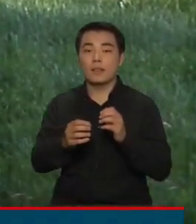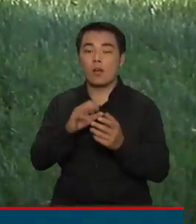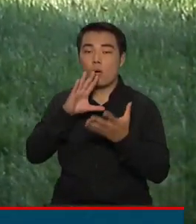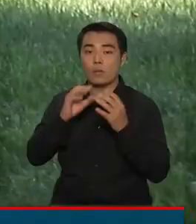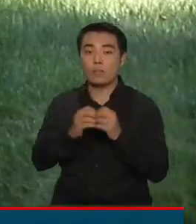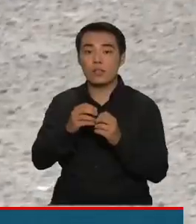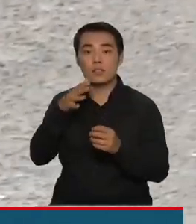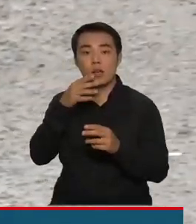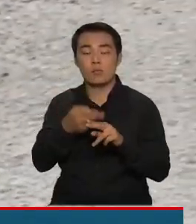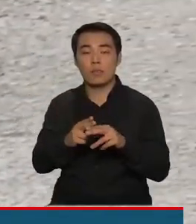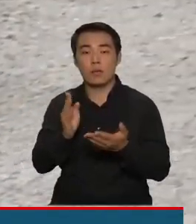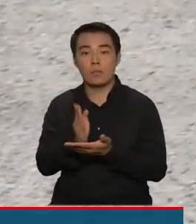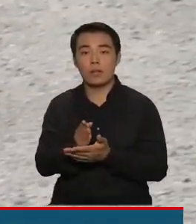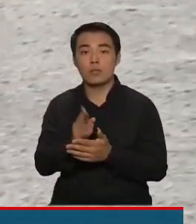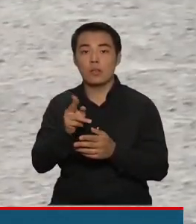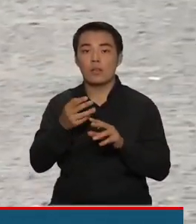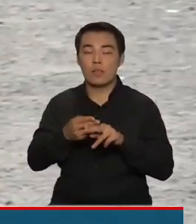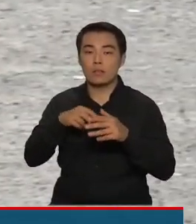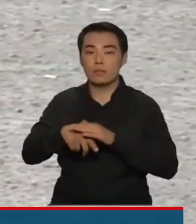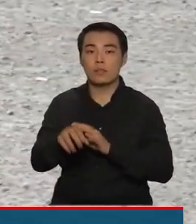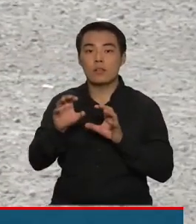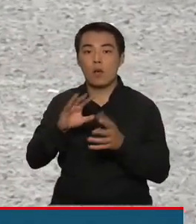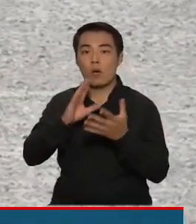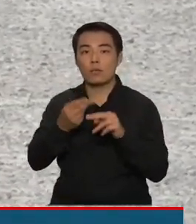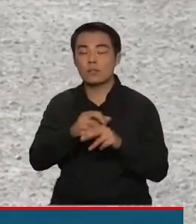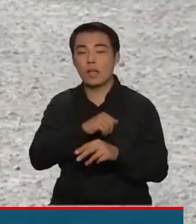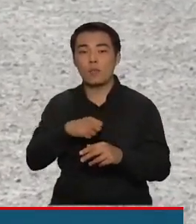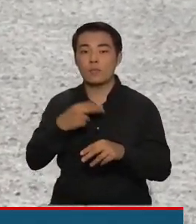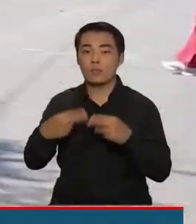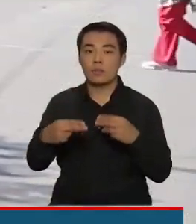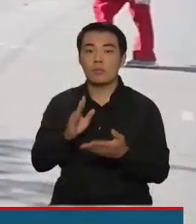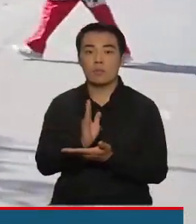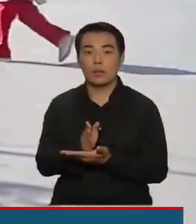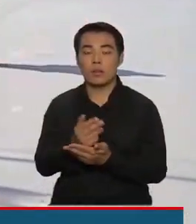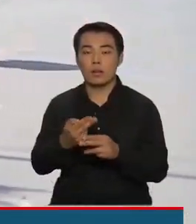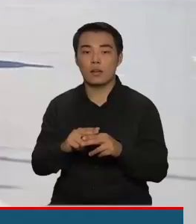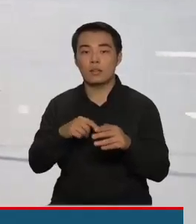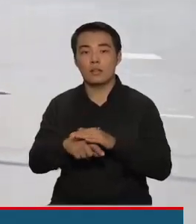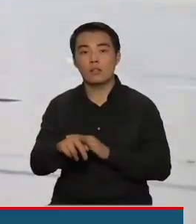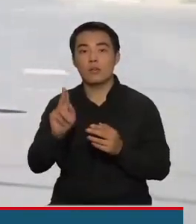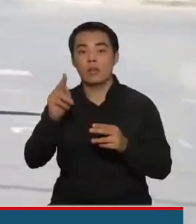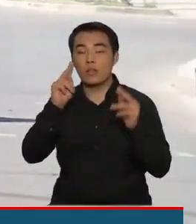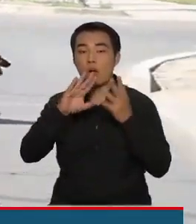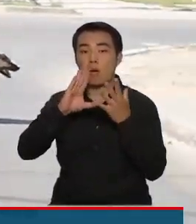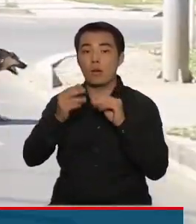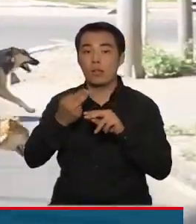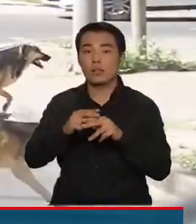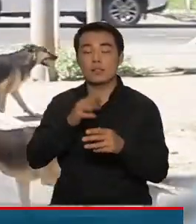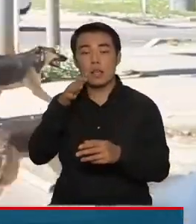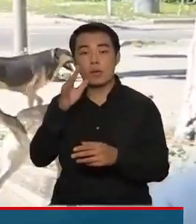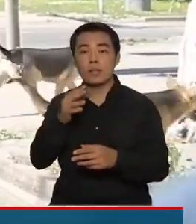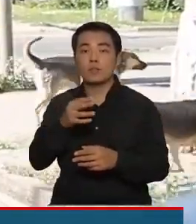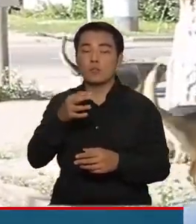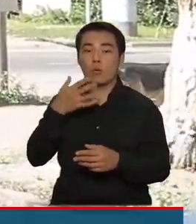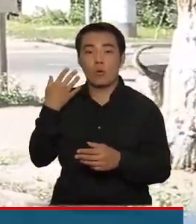отырған тұрғындар да бар. Олардың басым көпшілігі шығындарын өздері көтеріп отыр. Сондай-ақ оқшаулау орталықтарындағы ит пен